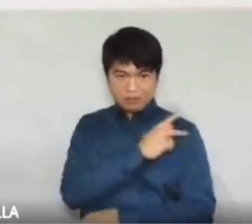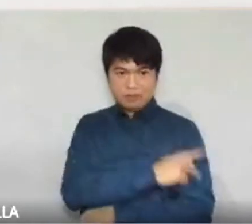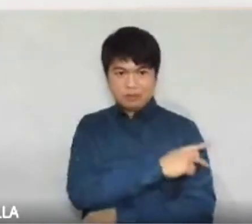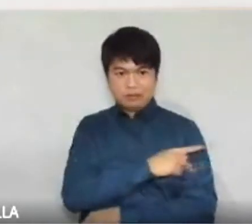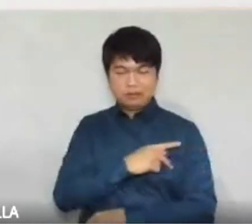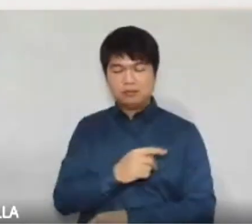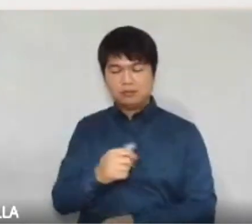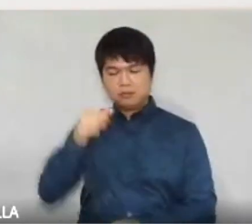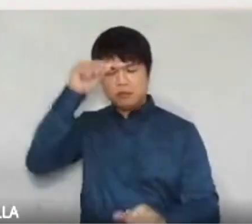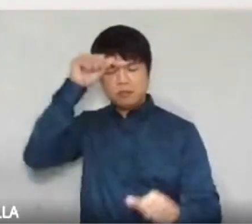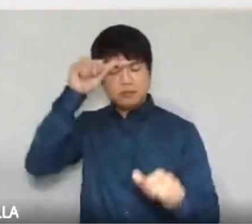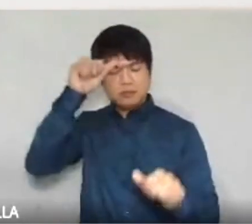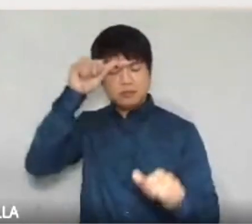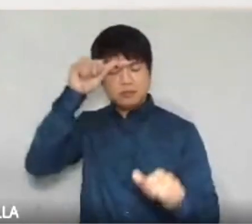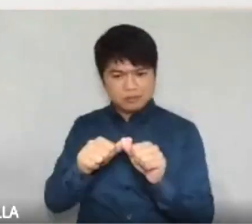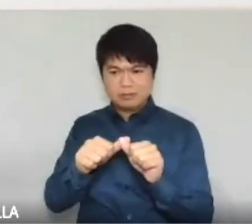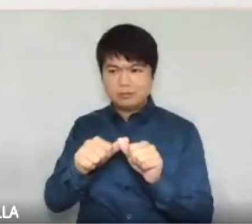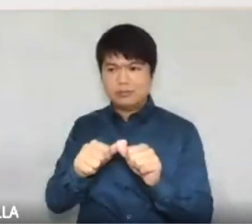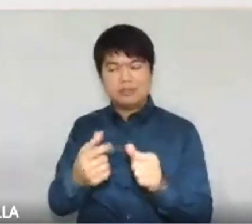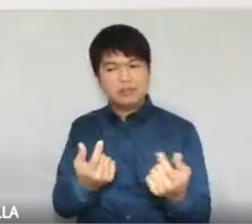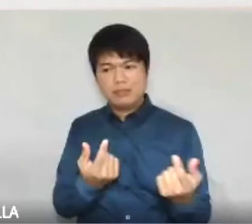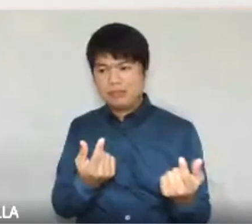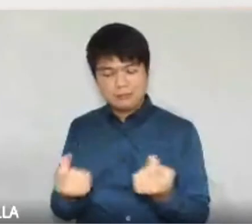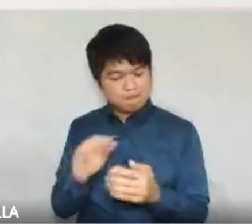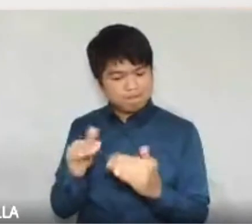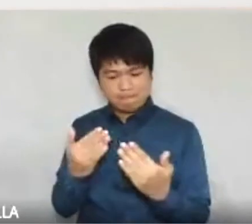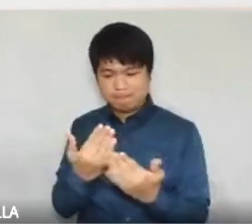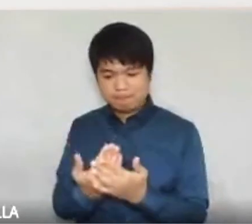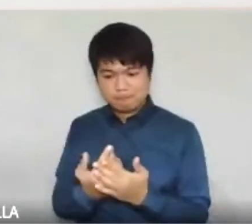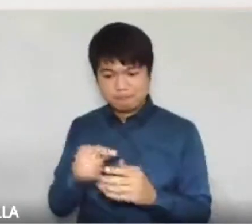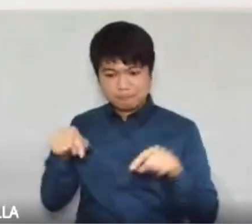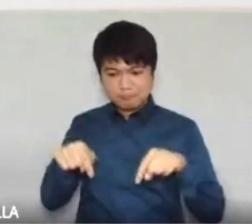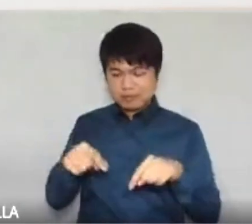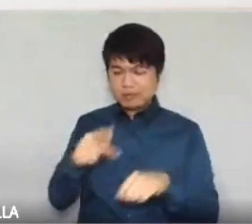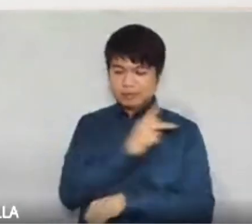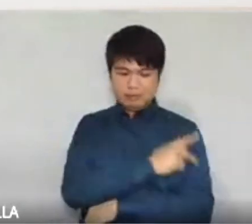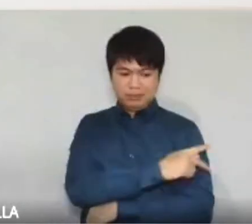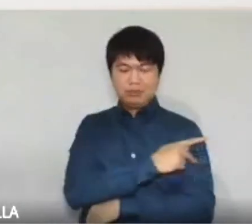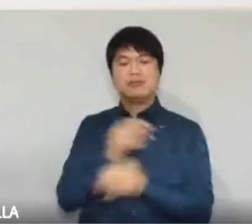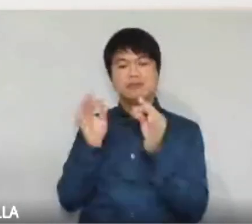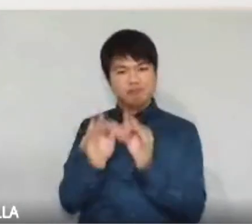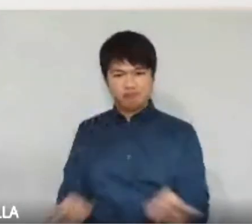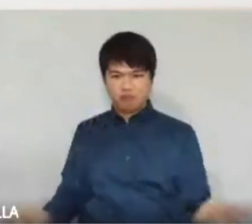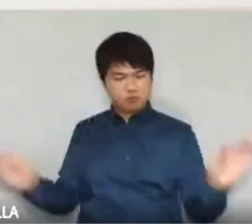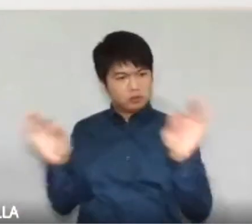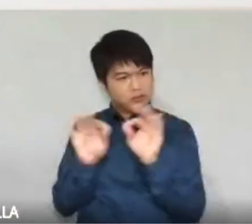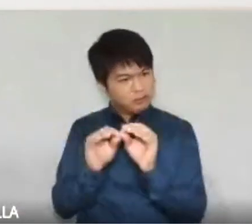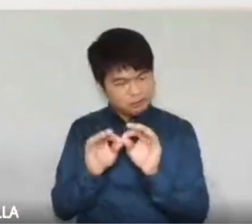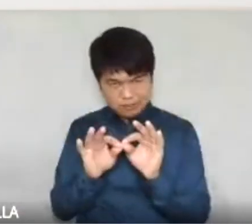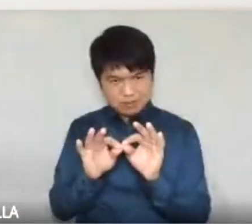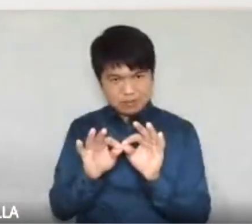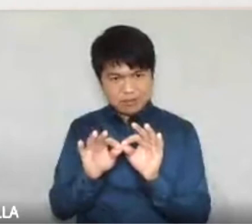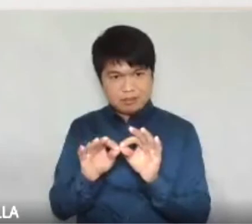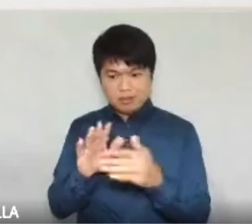lahat ng ginagawa natin dito, ang pasyente ay pinaka-importante. Lahat ito